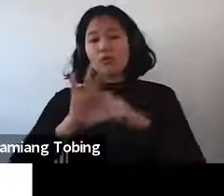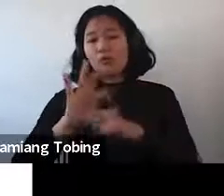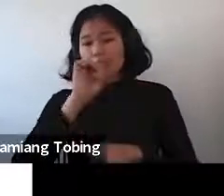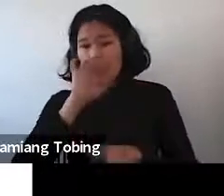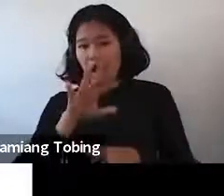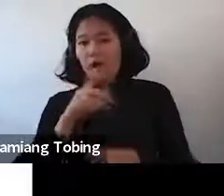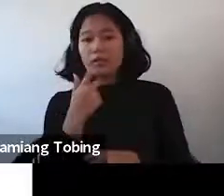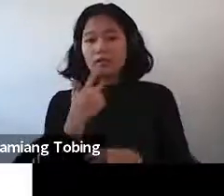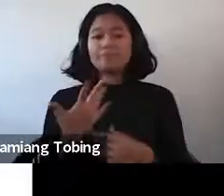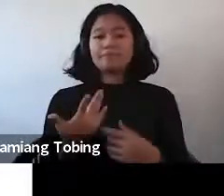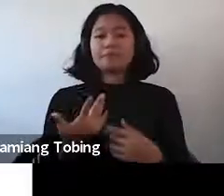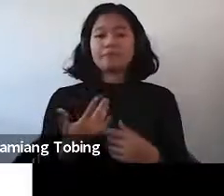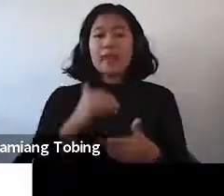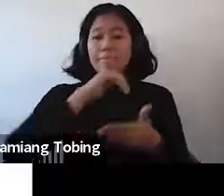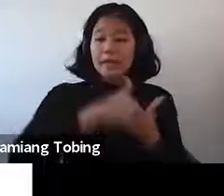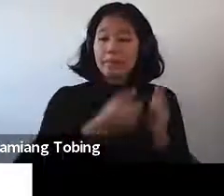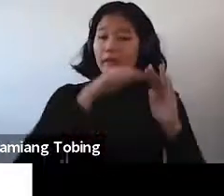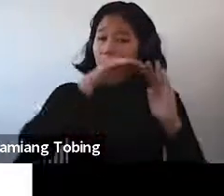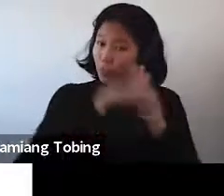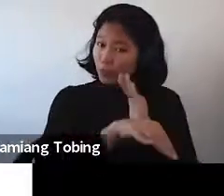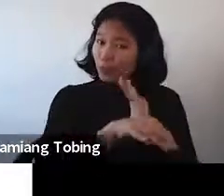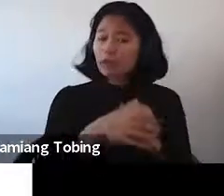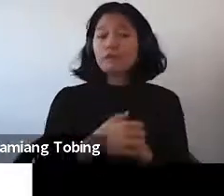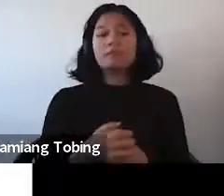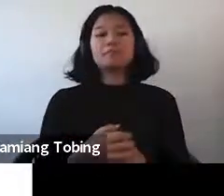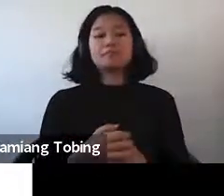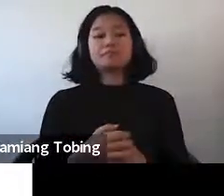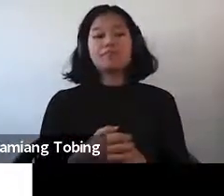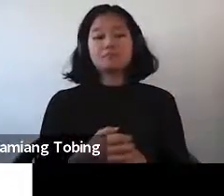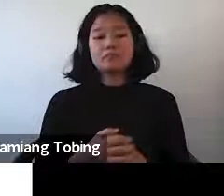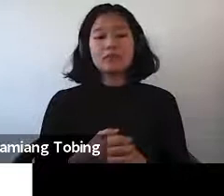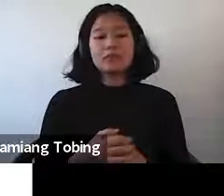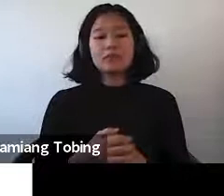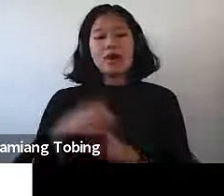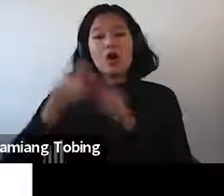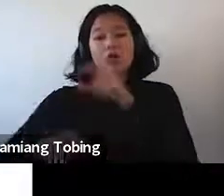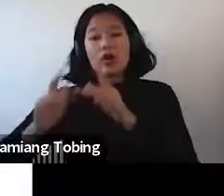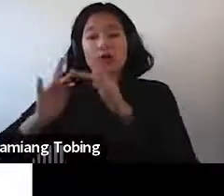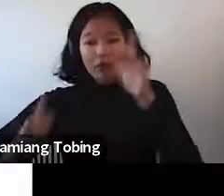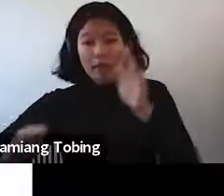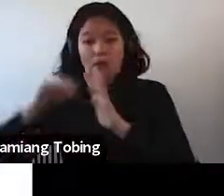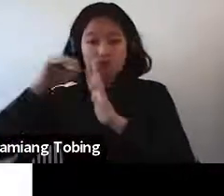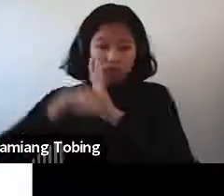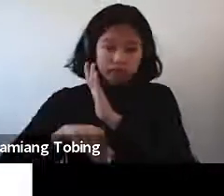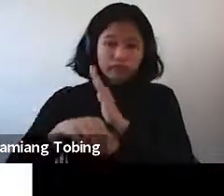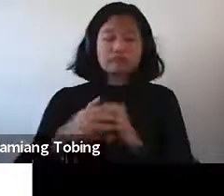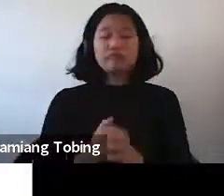bahwa pendapatan cenderung berkurang, pendapatan orang-orang yang bekerja di sektor informal itu